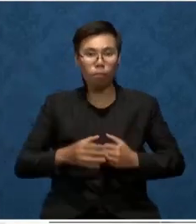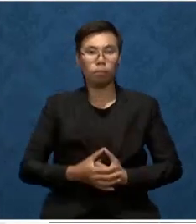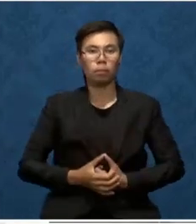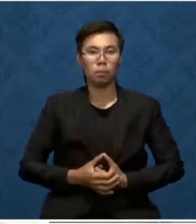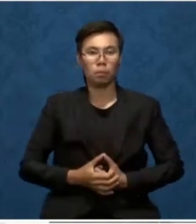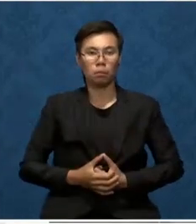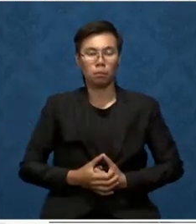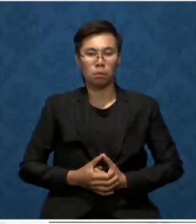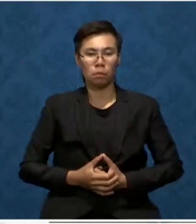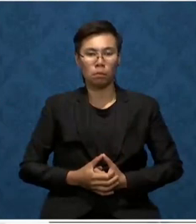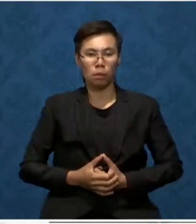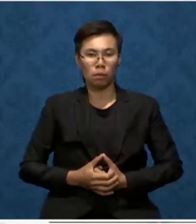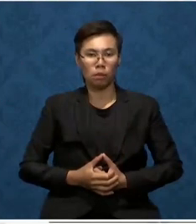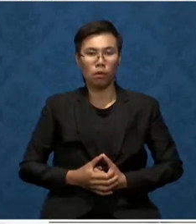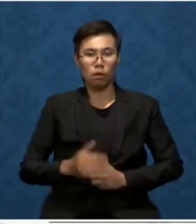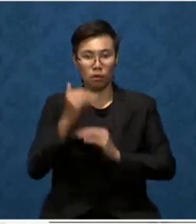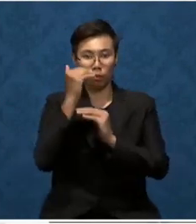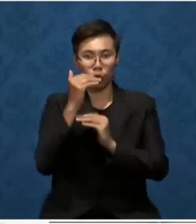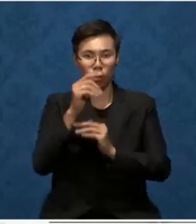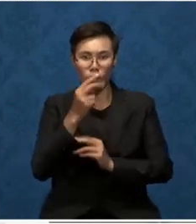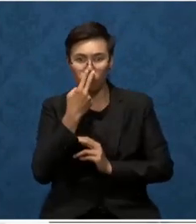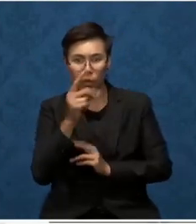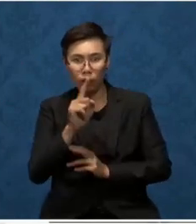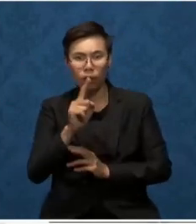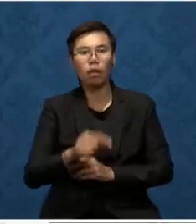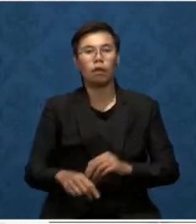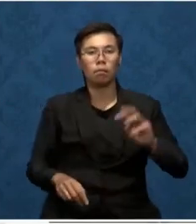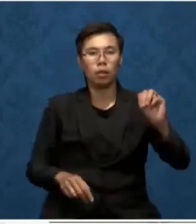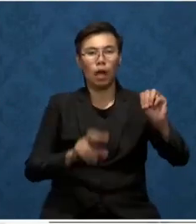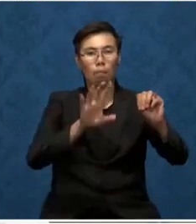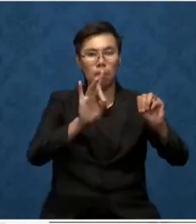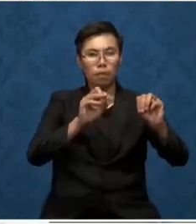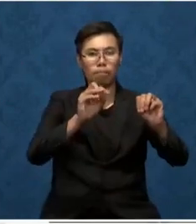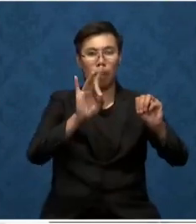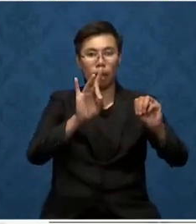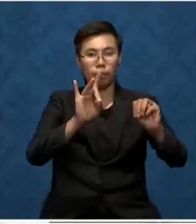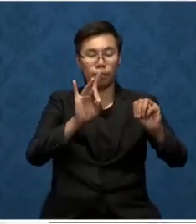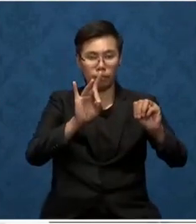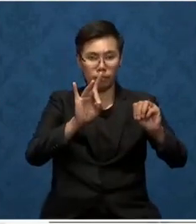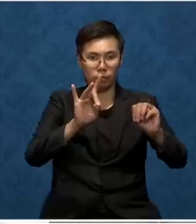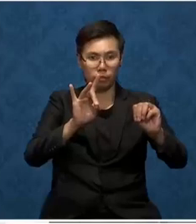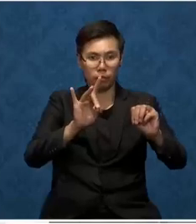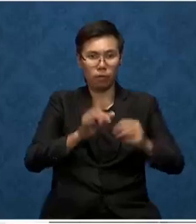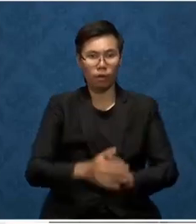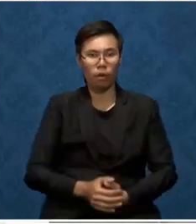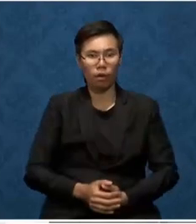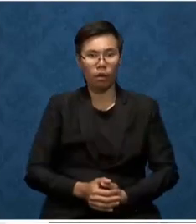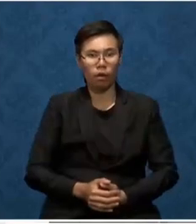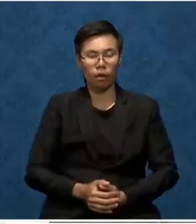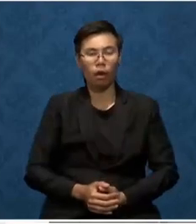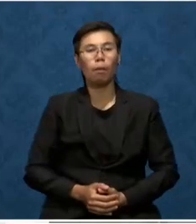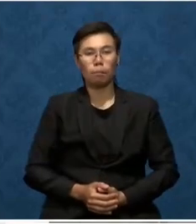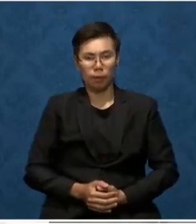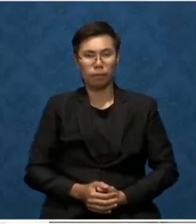จากที่กำหนดไว้ในมาตรา 88นั้นเดิมให้เป็นเสียงของสมาชิก